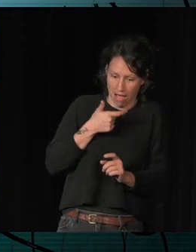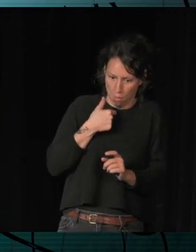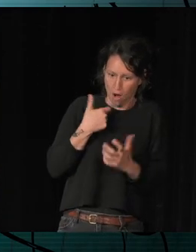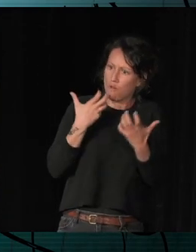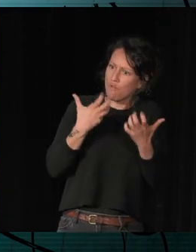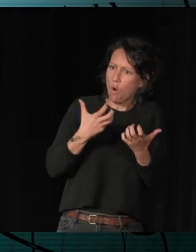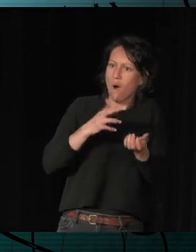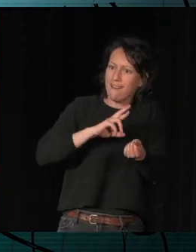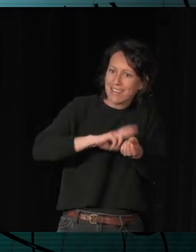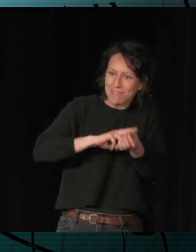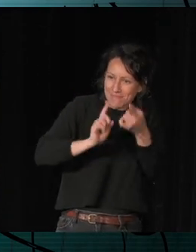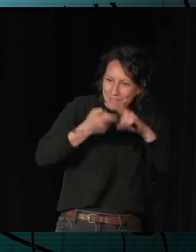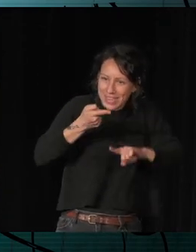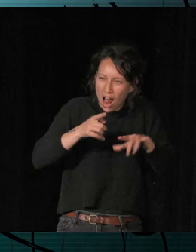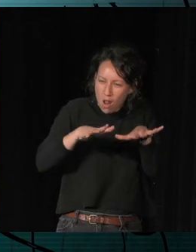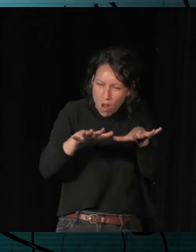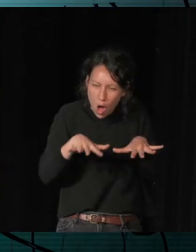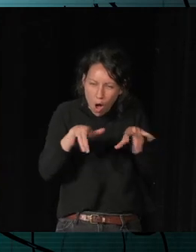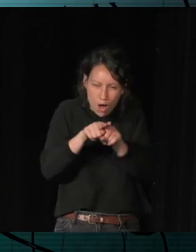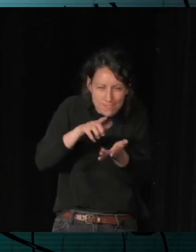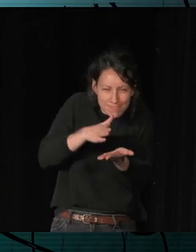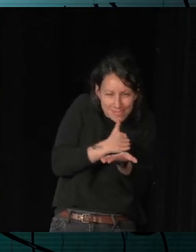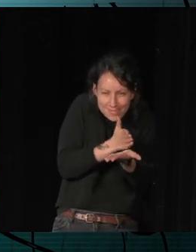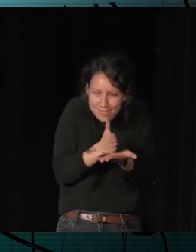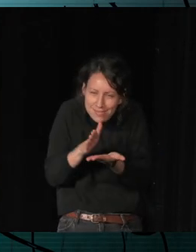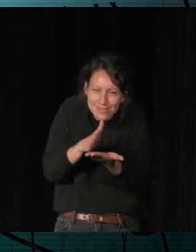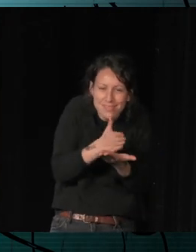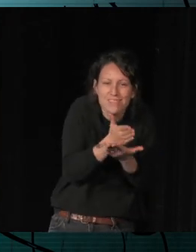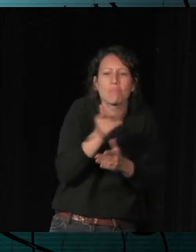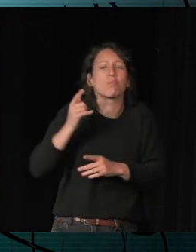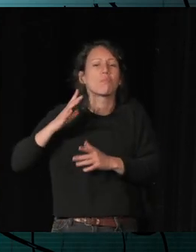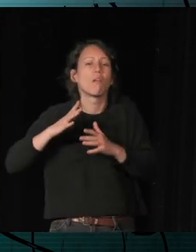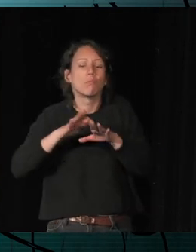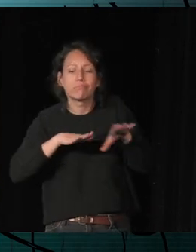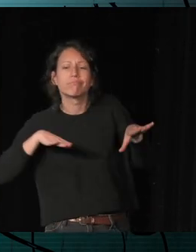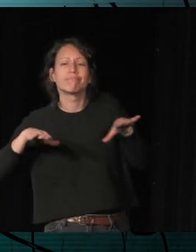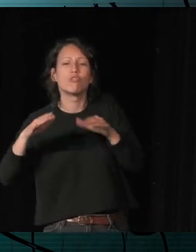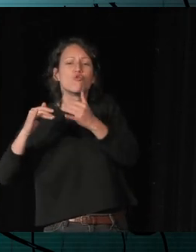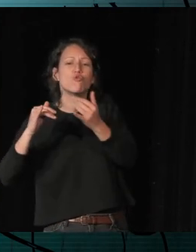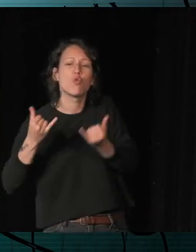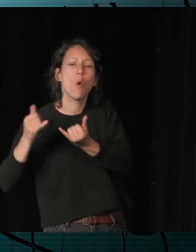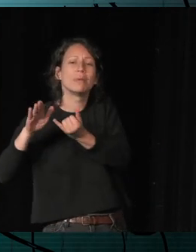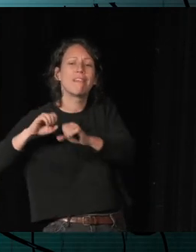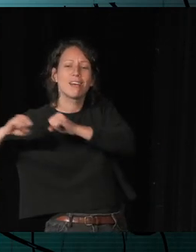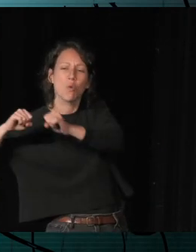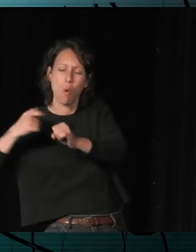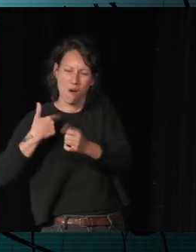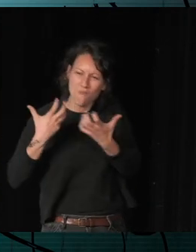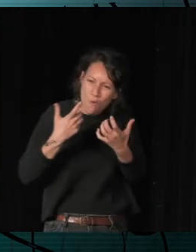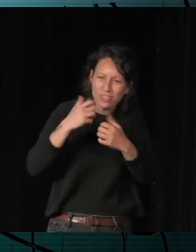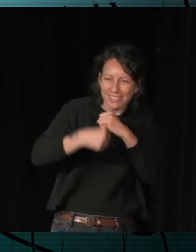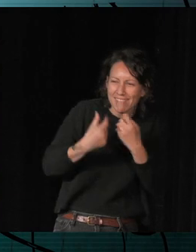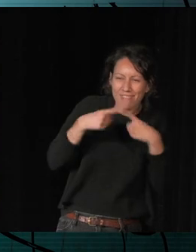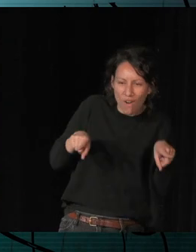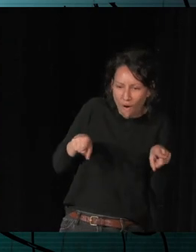rythme relativement lent que ça soit plutôt un côté aventure plutôt que les jeux d'actions qui ont pu avoir après sur ce thème-là ça et je me suis dit ben en fait